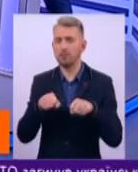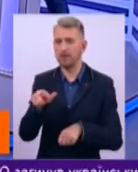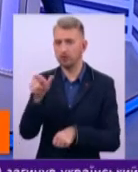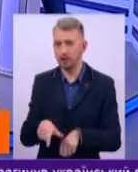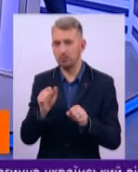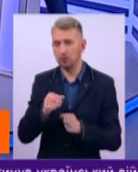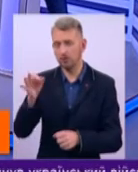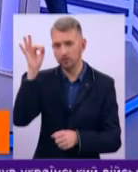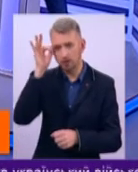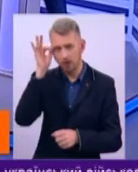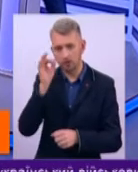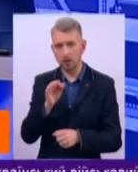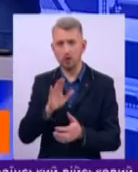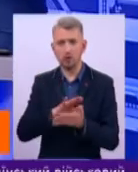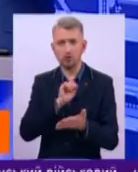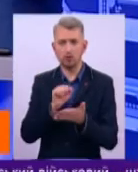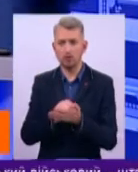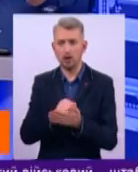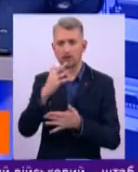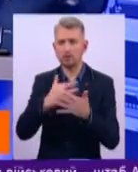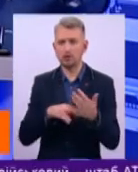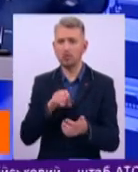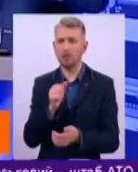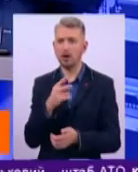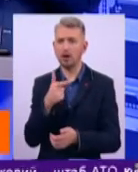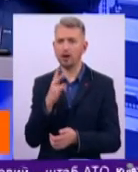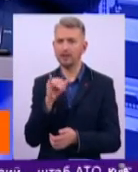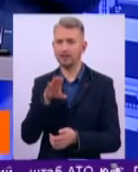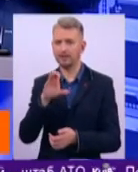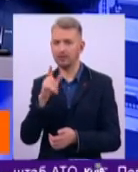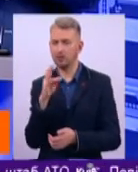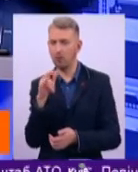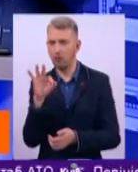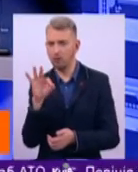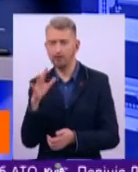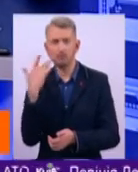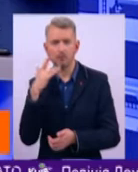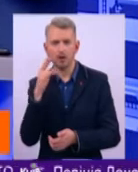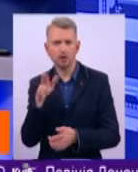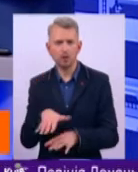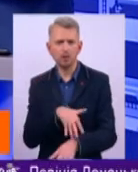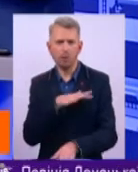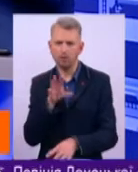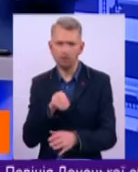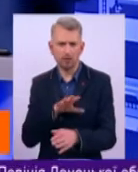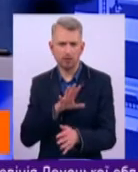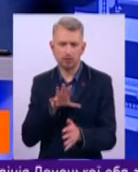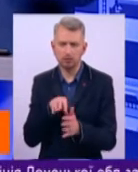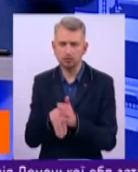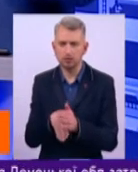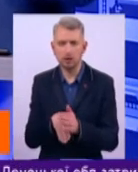можемо згадати акт Магніцького. Так, і навіть в тих самих Сполучених Штатах, як довго це все запроваджувалося, це